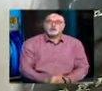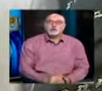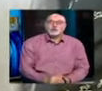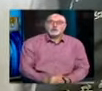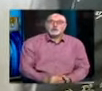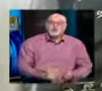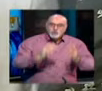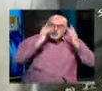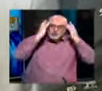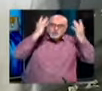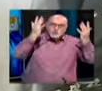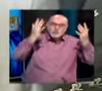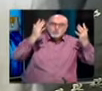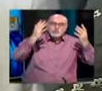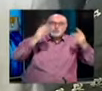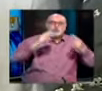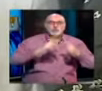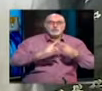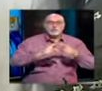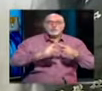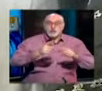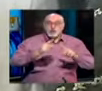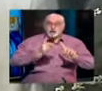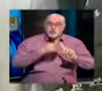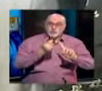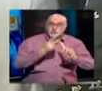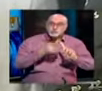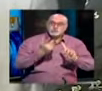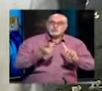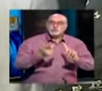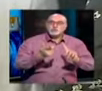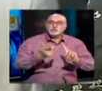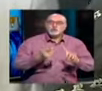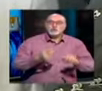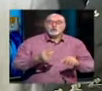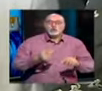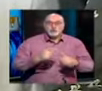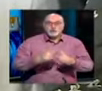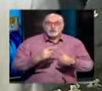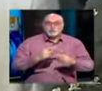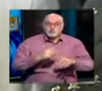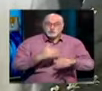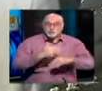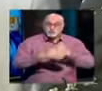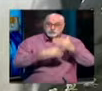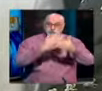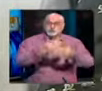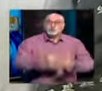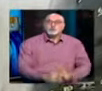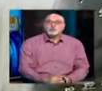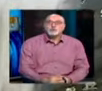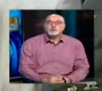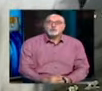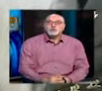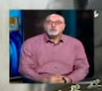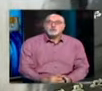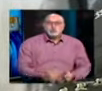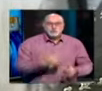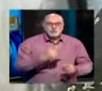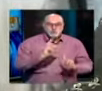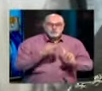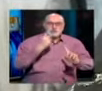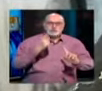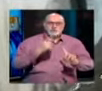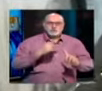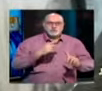الشعبية في الجزائر وإحدى مكونات الثقافة طبعا، وهذا هو اللي نسعى عليه ونرجى أنه المسؤولين والجهات المختصة تأخذ هذا